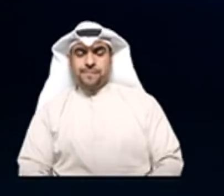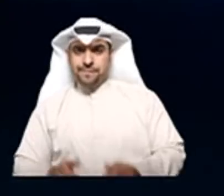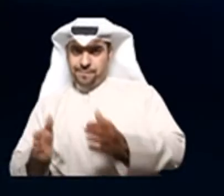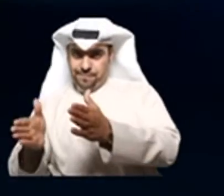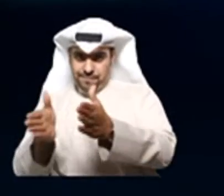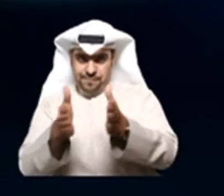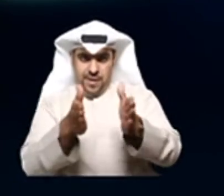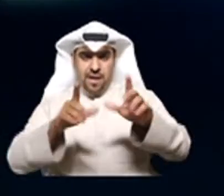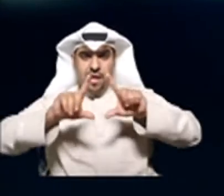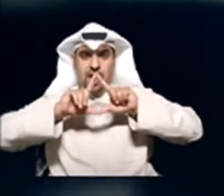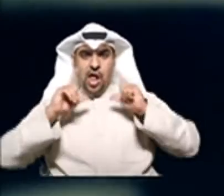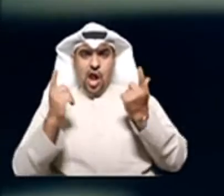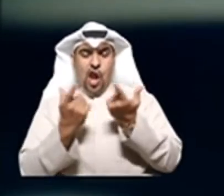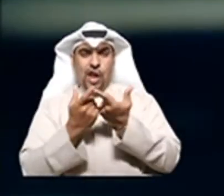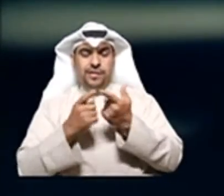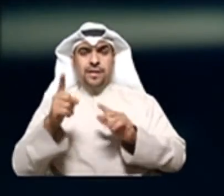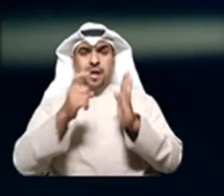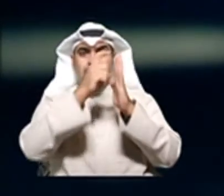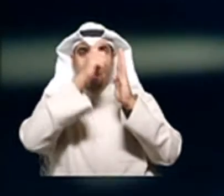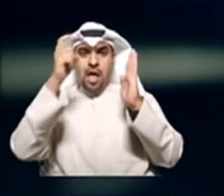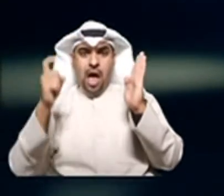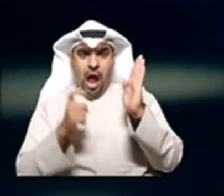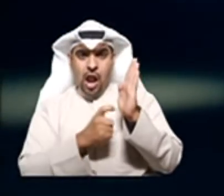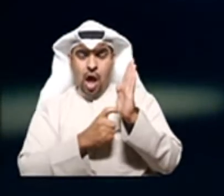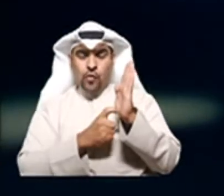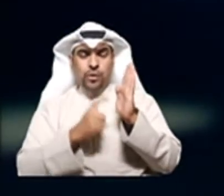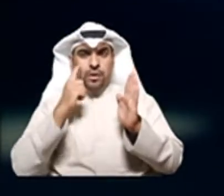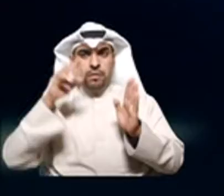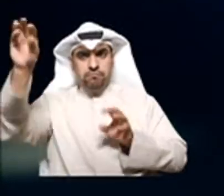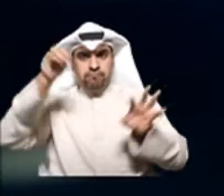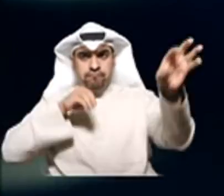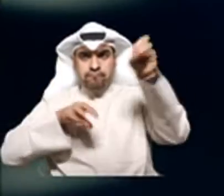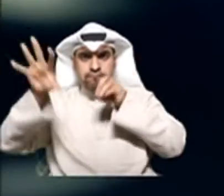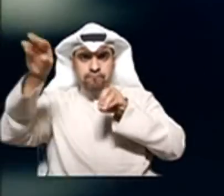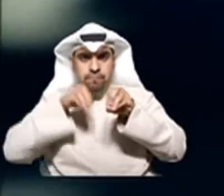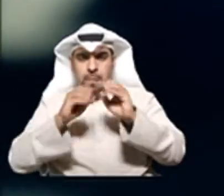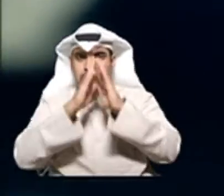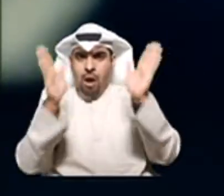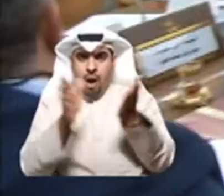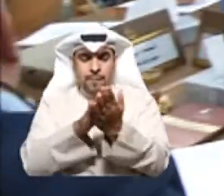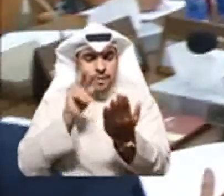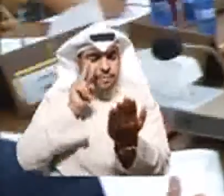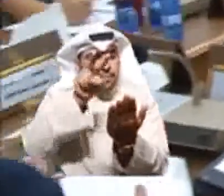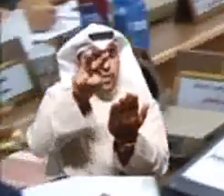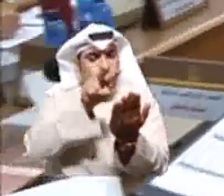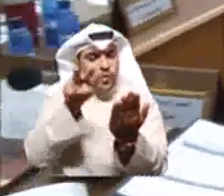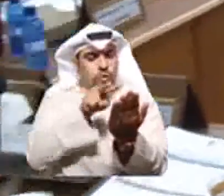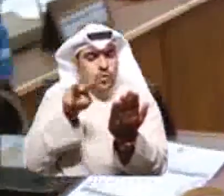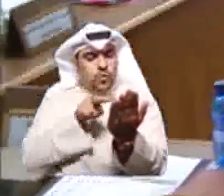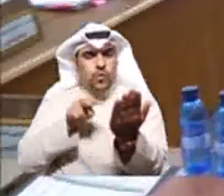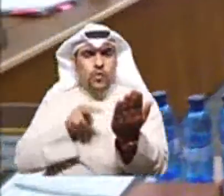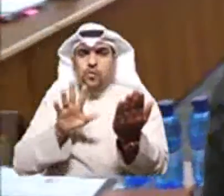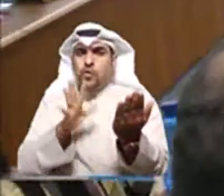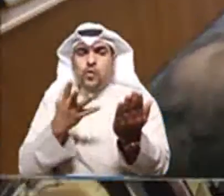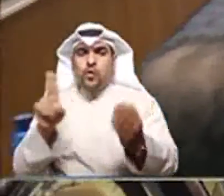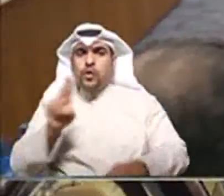تلقت لجنة الشؤون التشريعية والقانونية البرلمانية مذكرات بالرأي الحكومي وآراء الخبراء الدستوريين بشأن